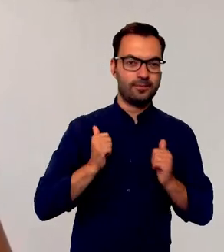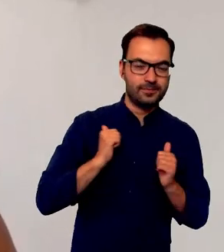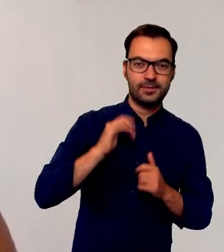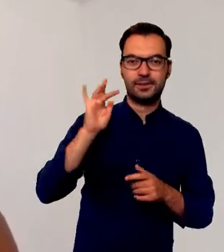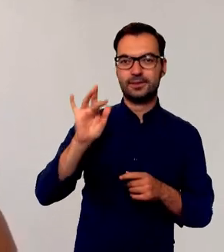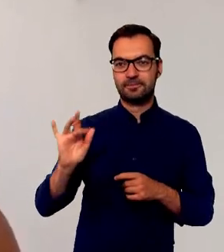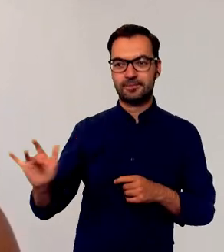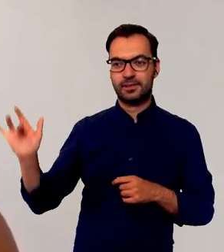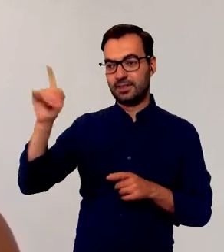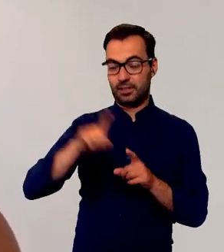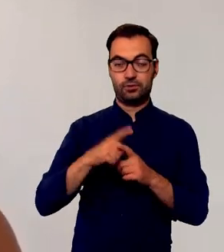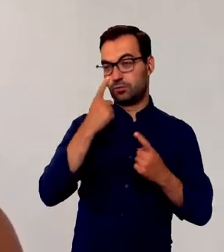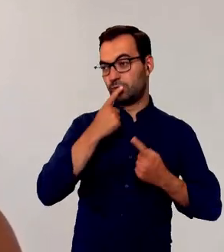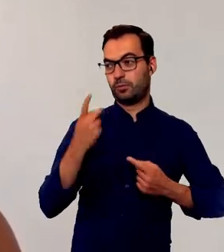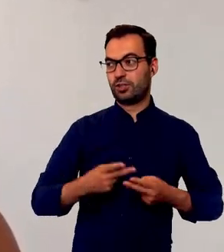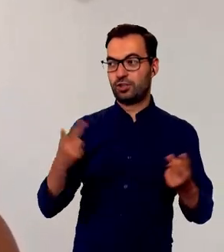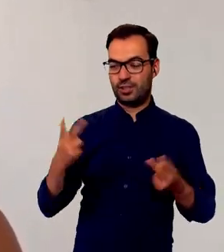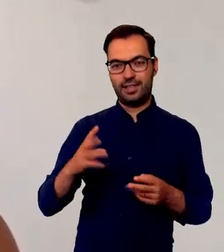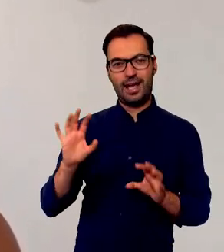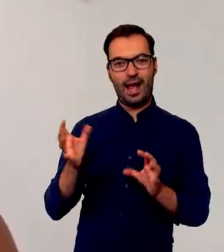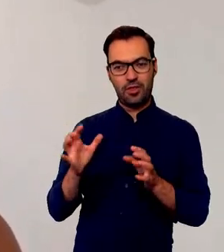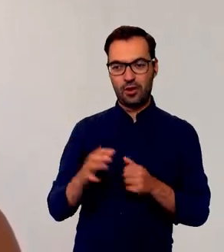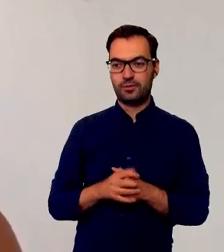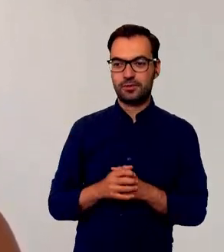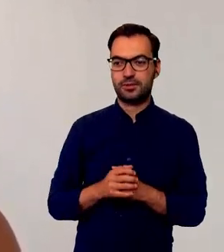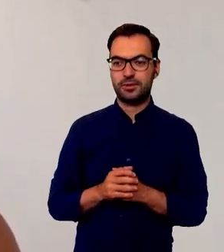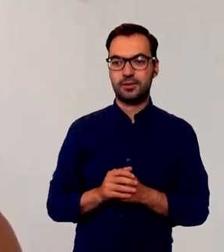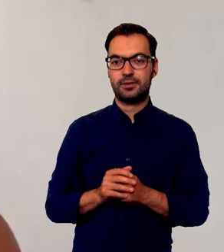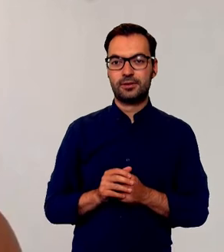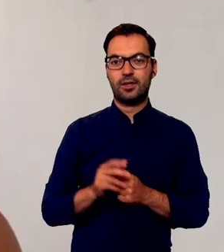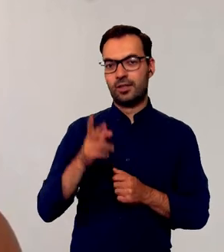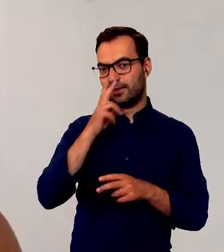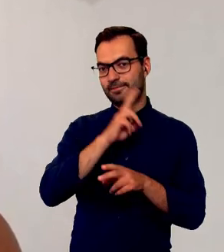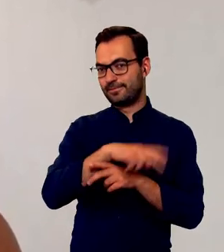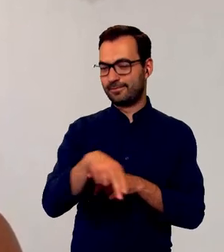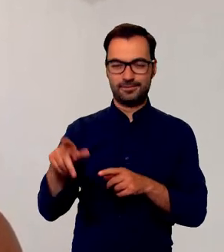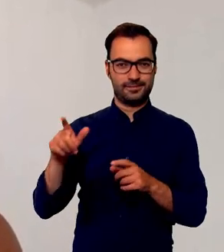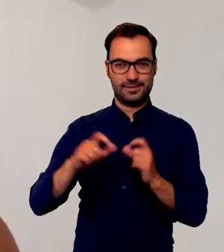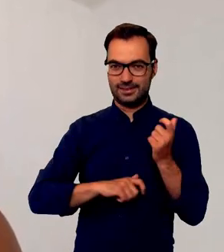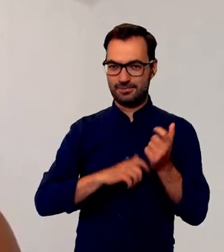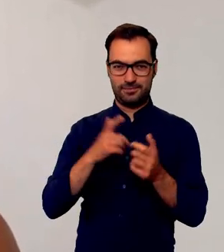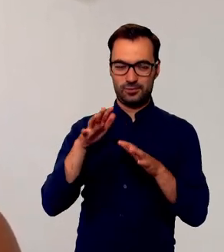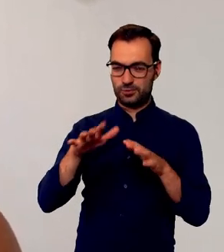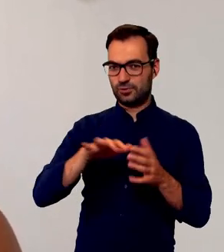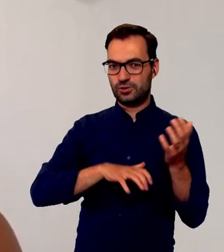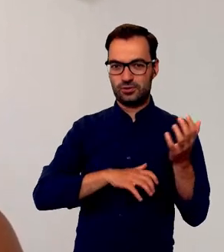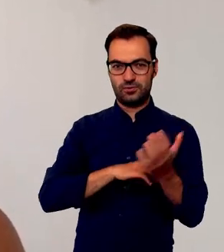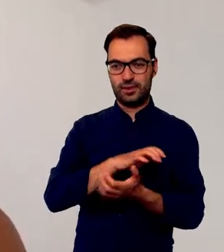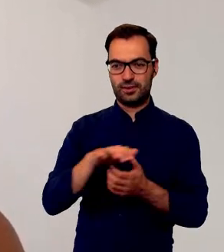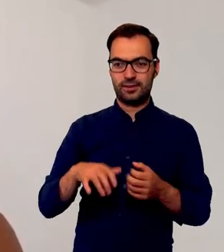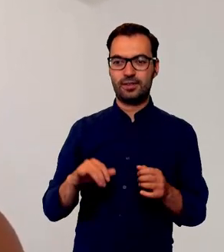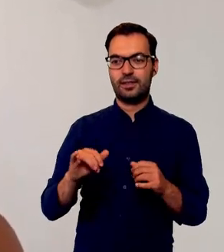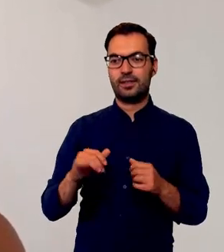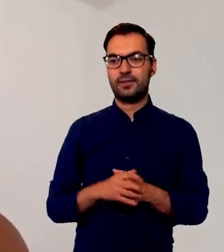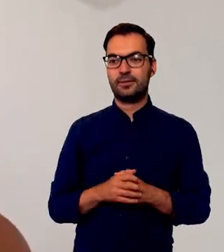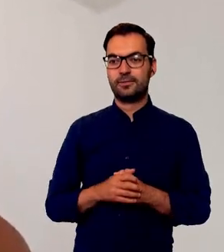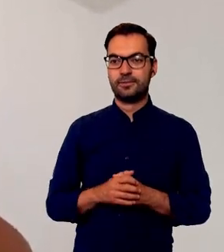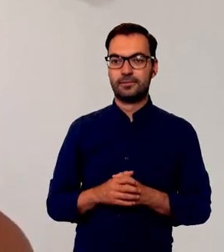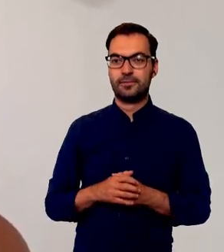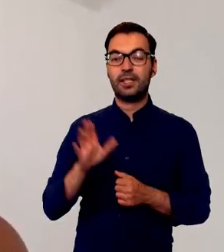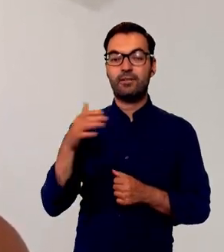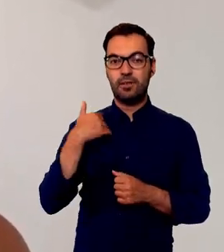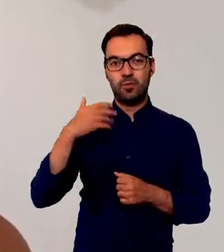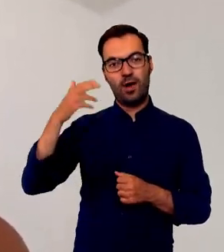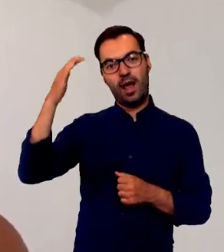jest zresztą świetnym dziennikarzem radiowym, ale przede wszystkim zwiedziła kawał świata, będę jako reporter na wojnie